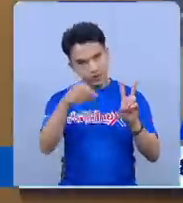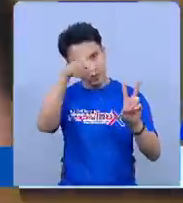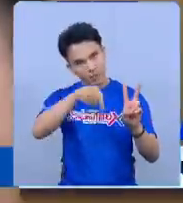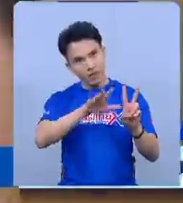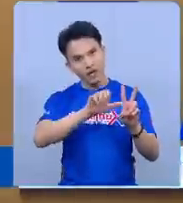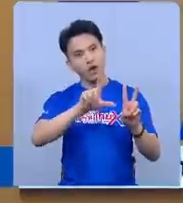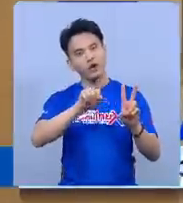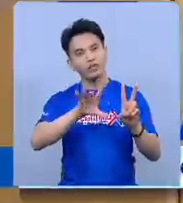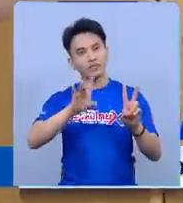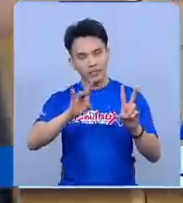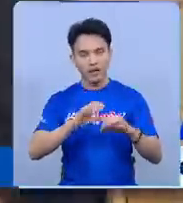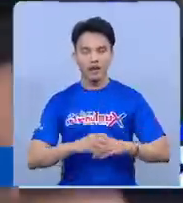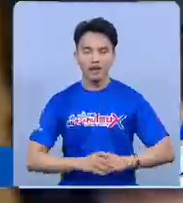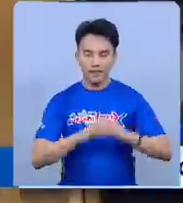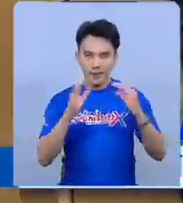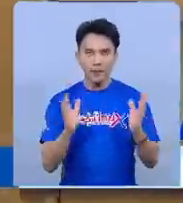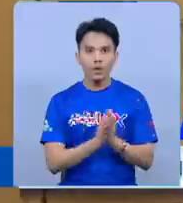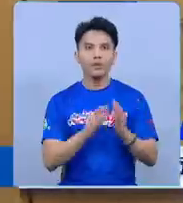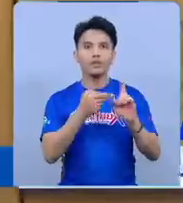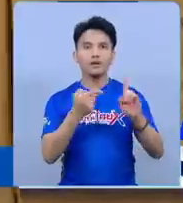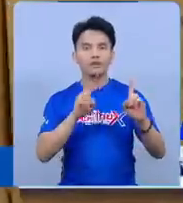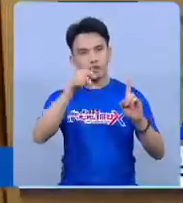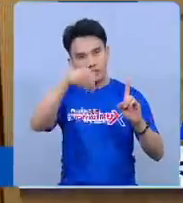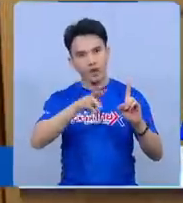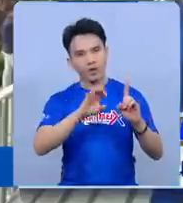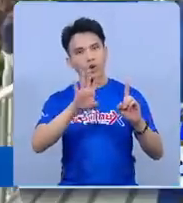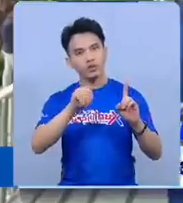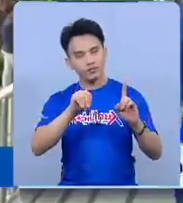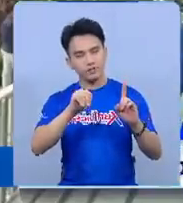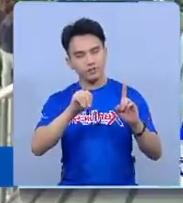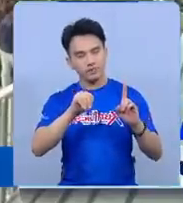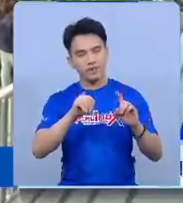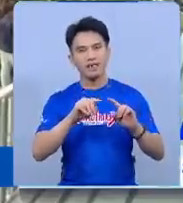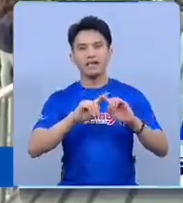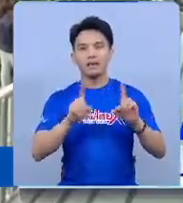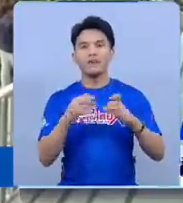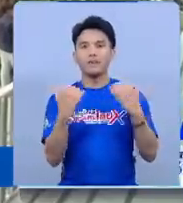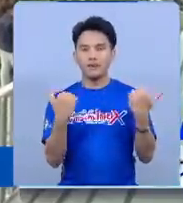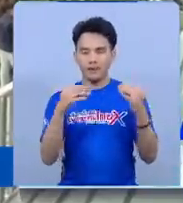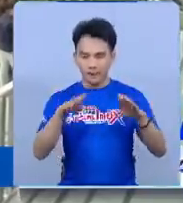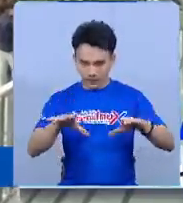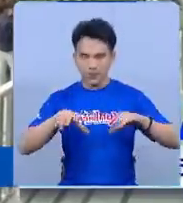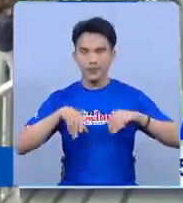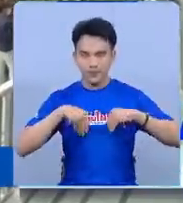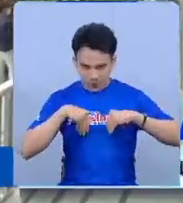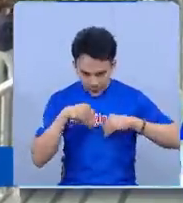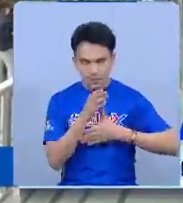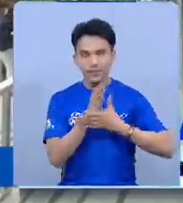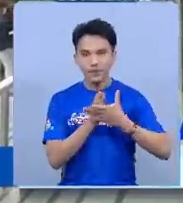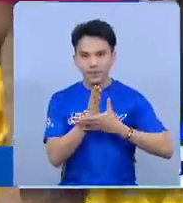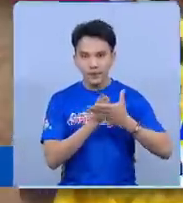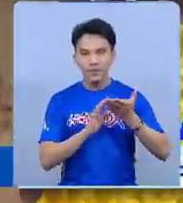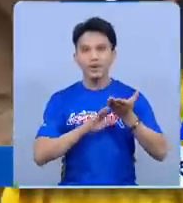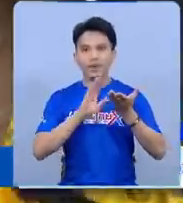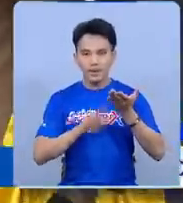2,528 กระทงรวม 12,640 ปีแต่จำเลยให้การรับสารภาพลดโทษกึ่งหนึ่ง